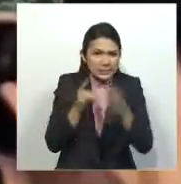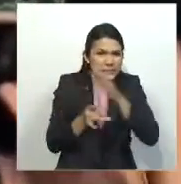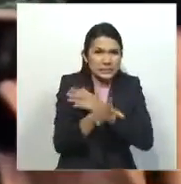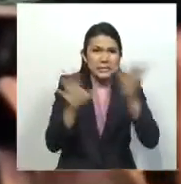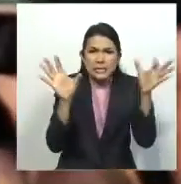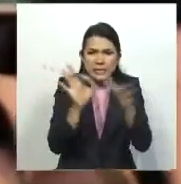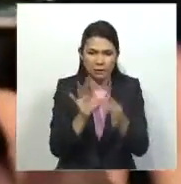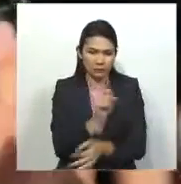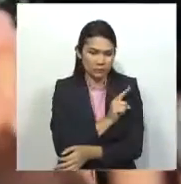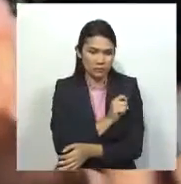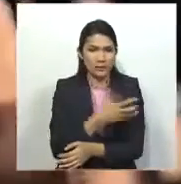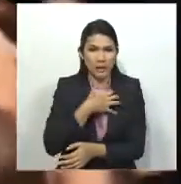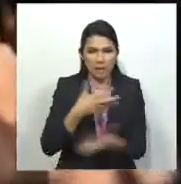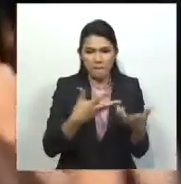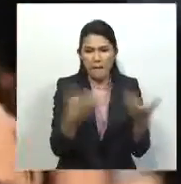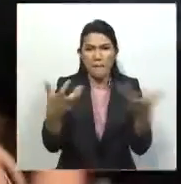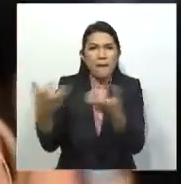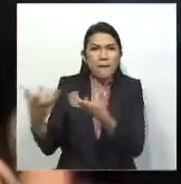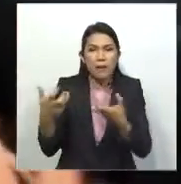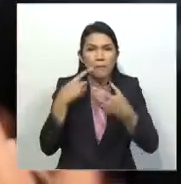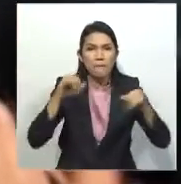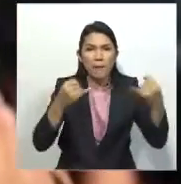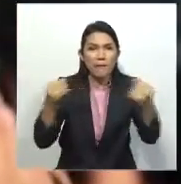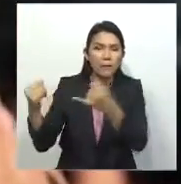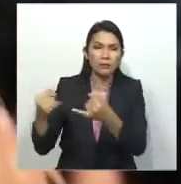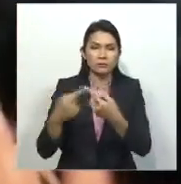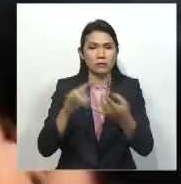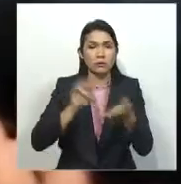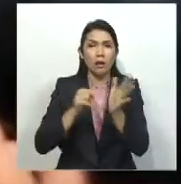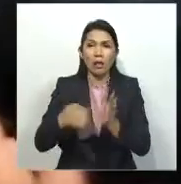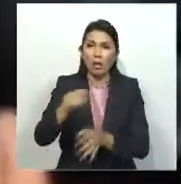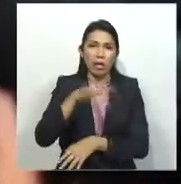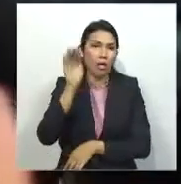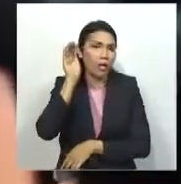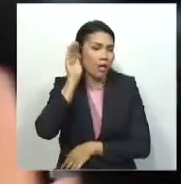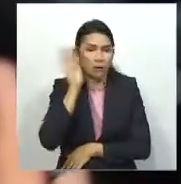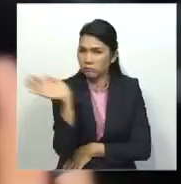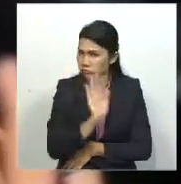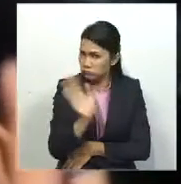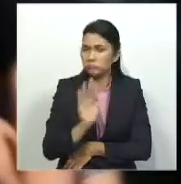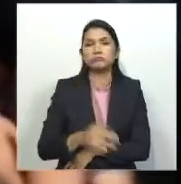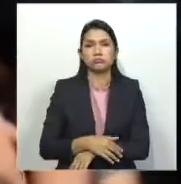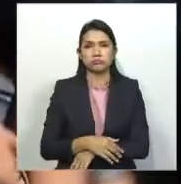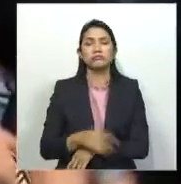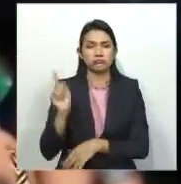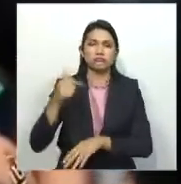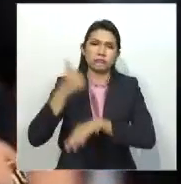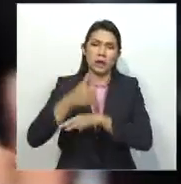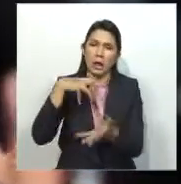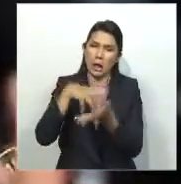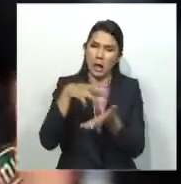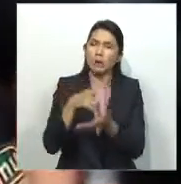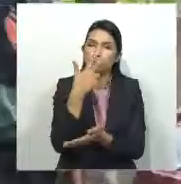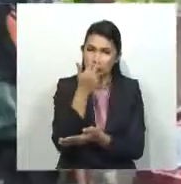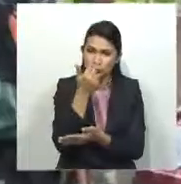ามาก่อให้เกิดความแตกแยกดังนั้นต้องไม่ตกหลุมพรางของคนร้ายนะครับนั่นเป็นสิ่งที่ท่านผบ.ทบ.พูดไว้นะครับ